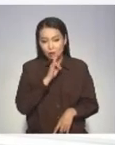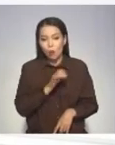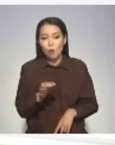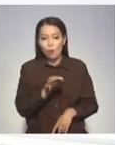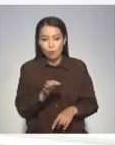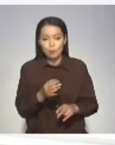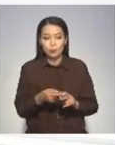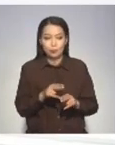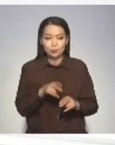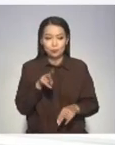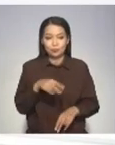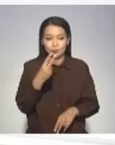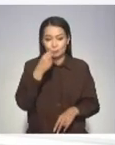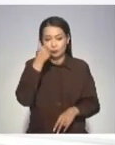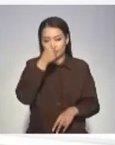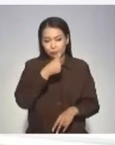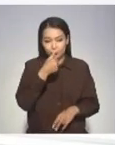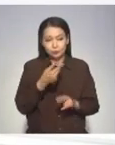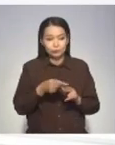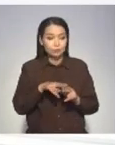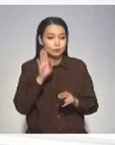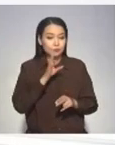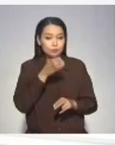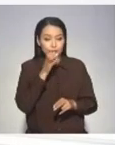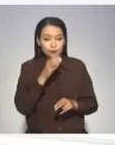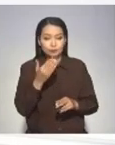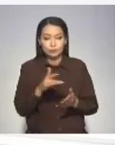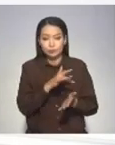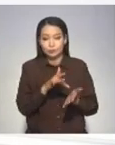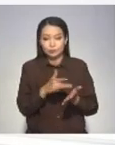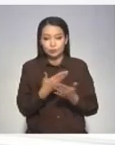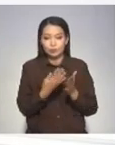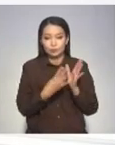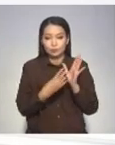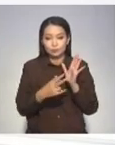областях. По итогам 2022 года доступ к услугам водоснабжения в городах составил